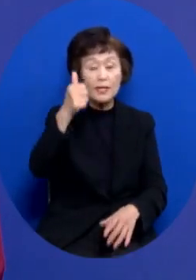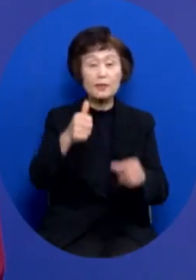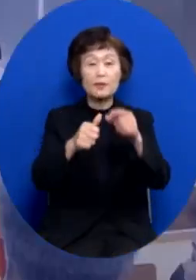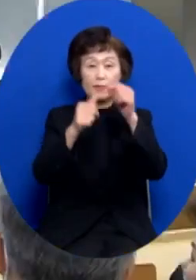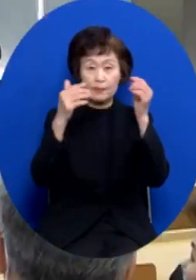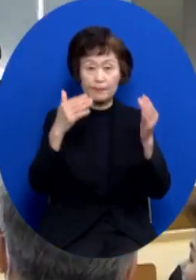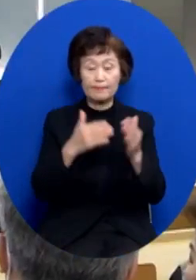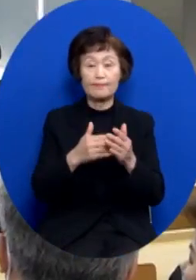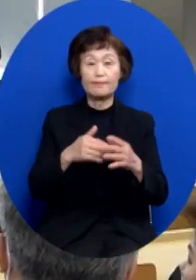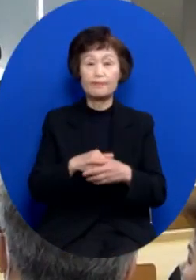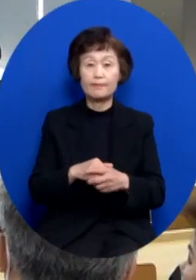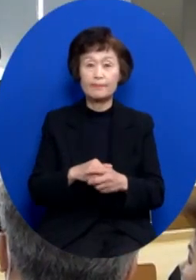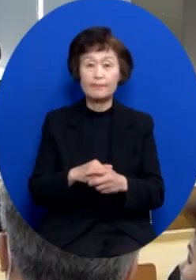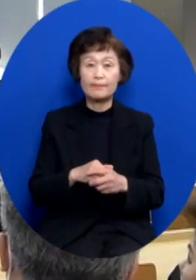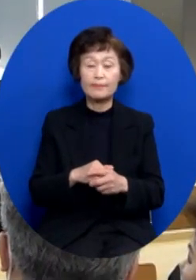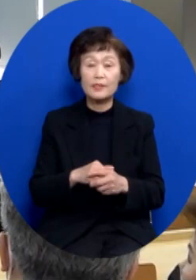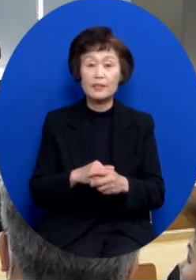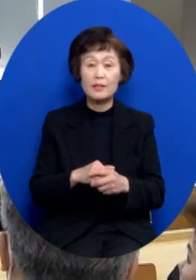선임했습니다.